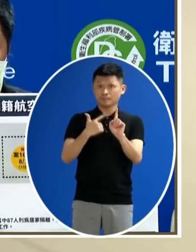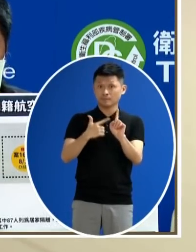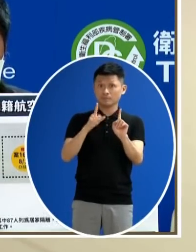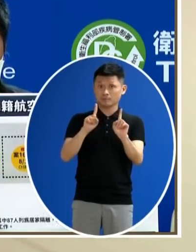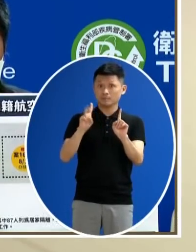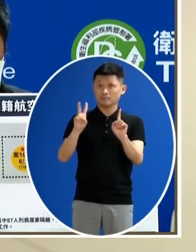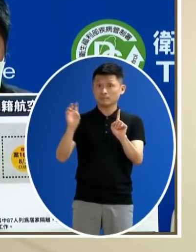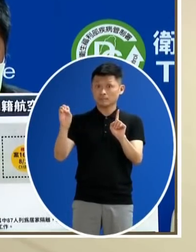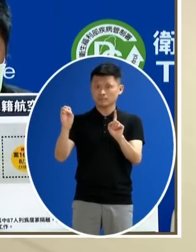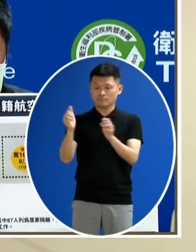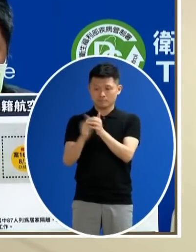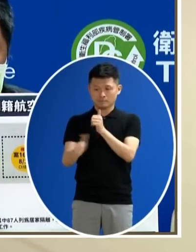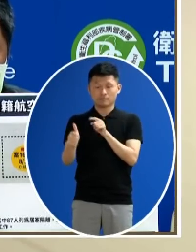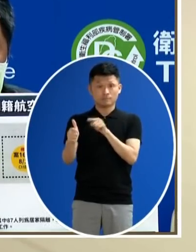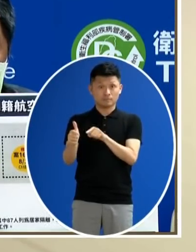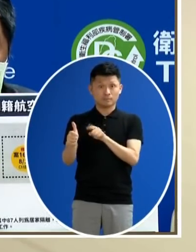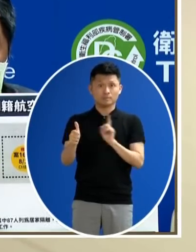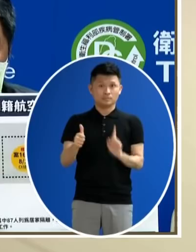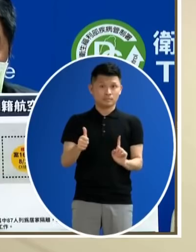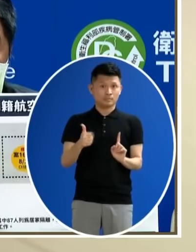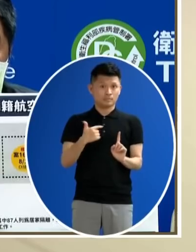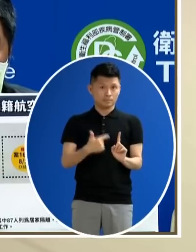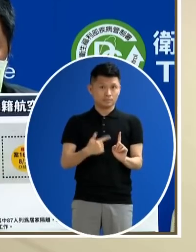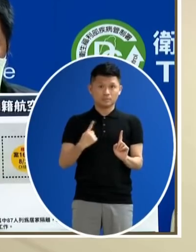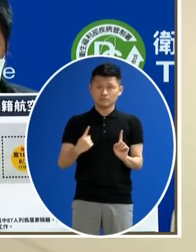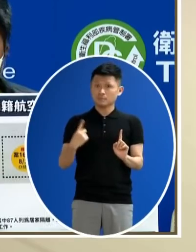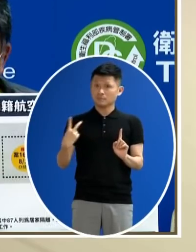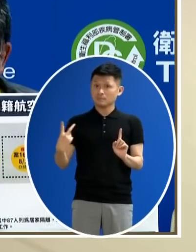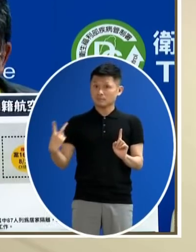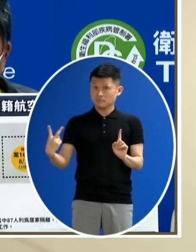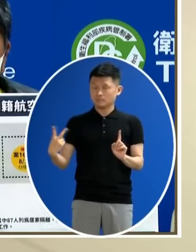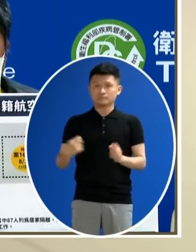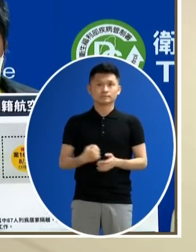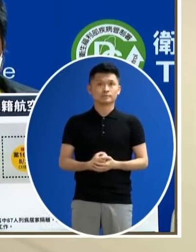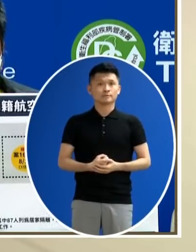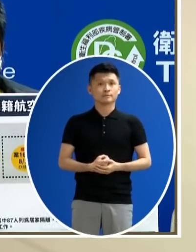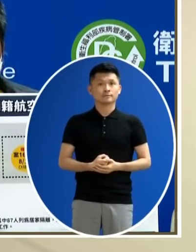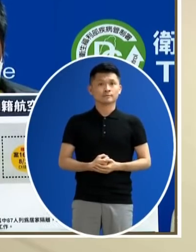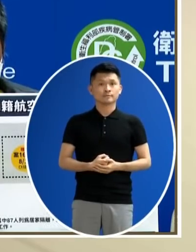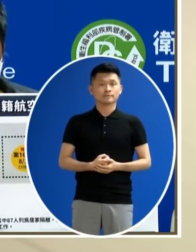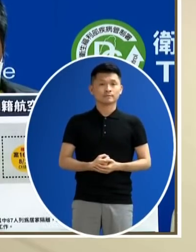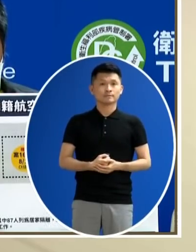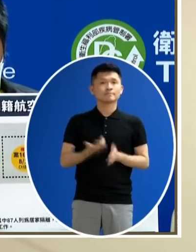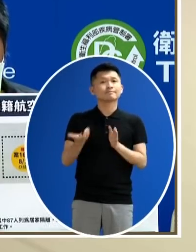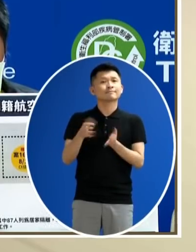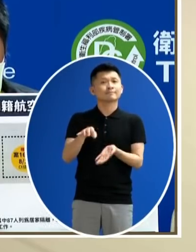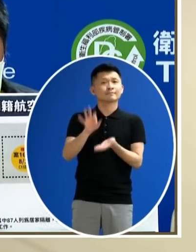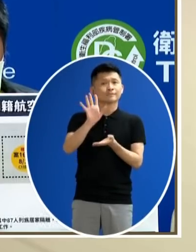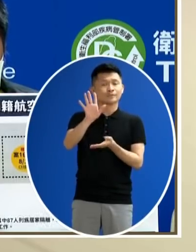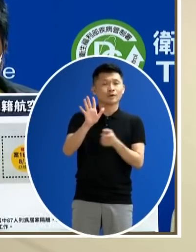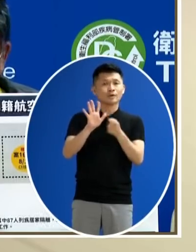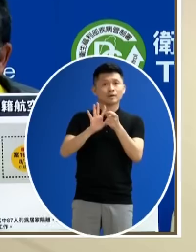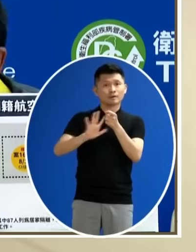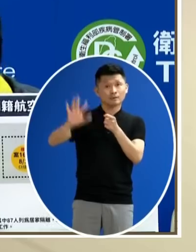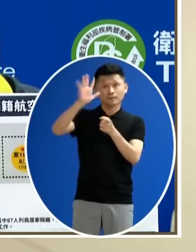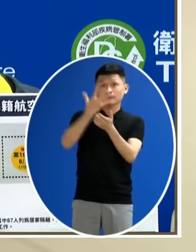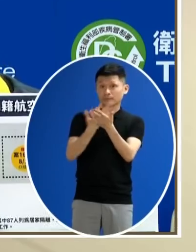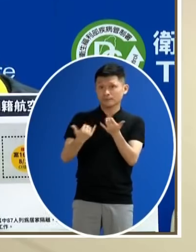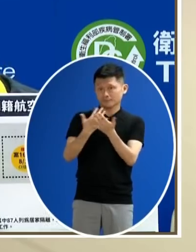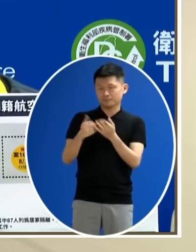16120的这小孩是16122，那这位是我们刚才谈到是一位高中